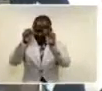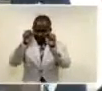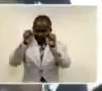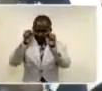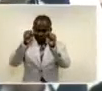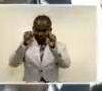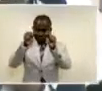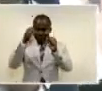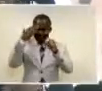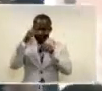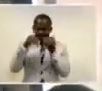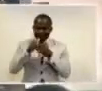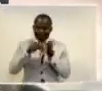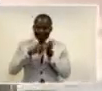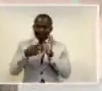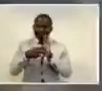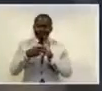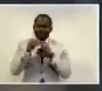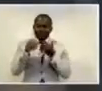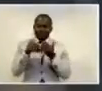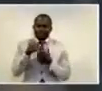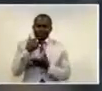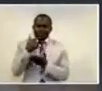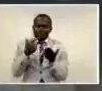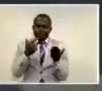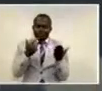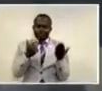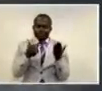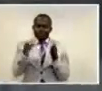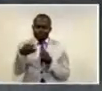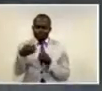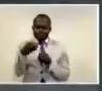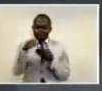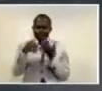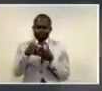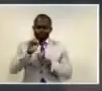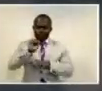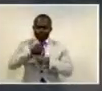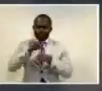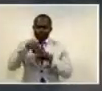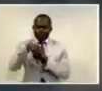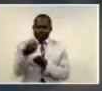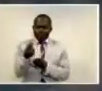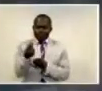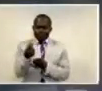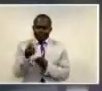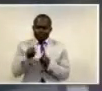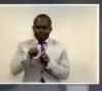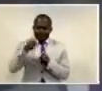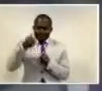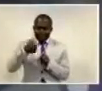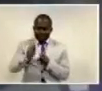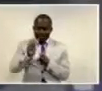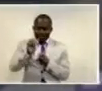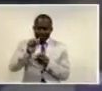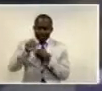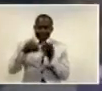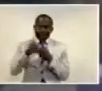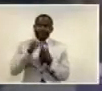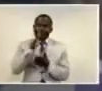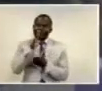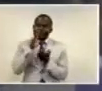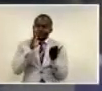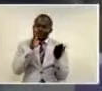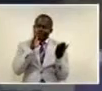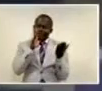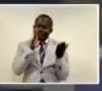kugira ngo umushinga utangire ni uko koperative igomba gushyiramo amafaranga nayo ibyo batinze rero